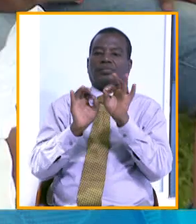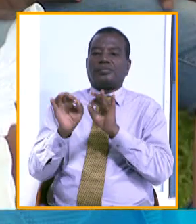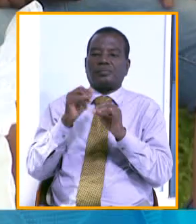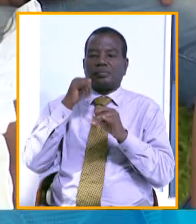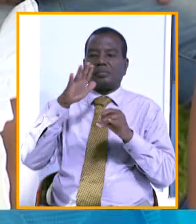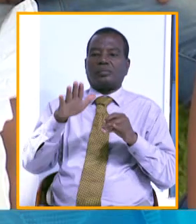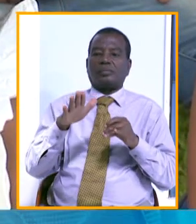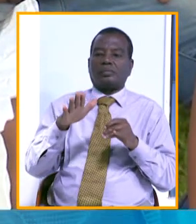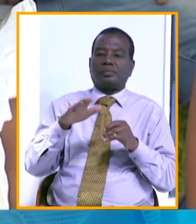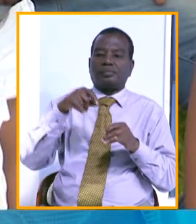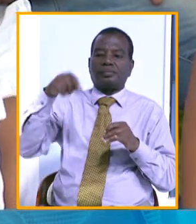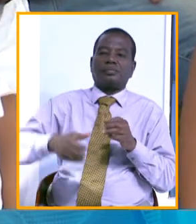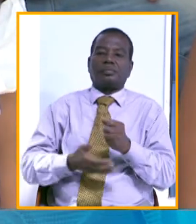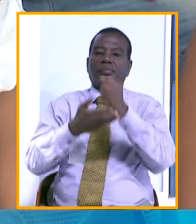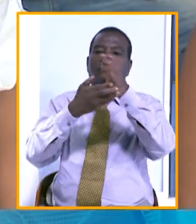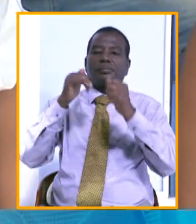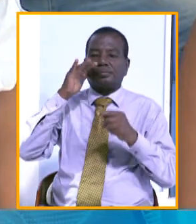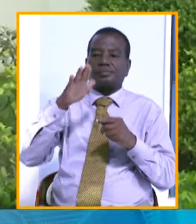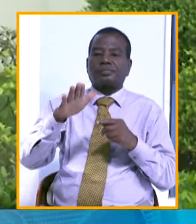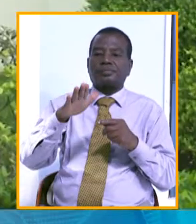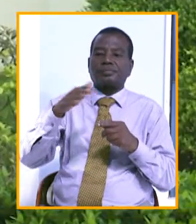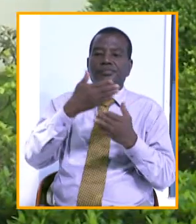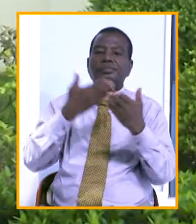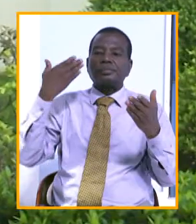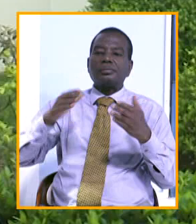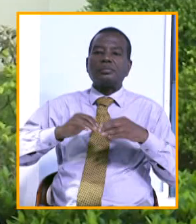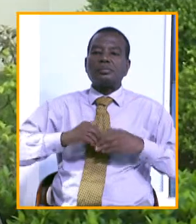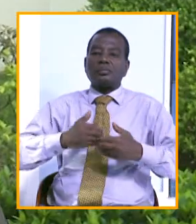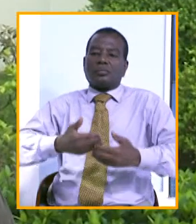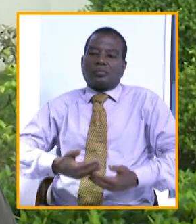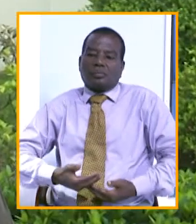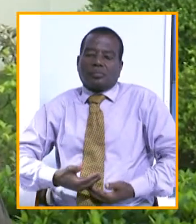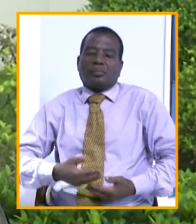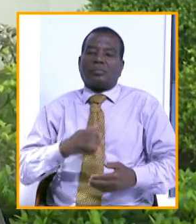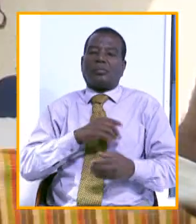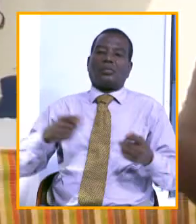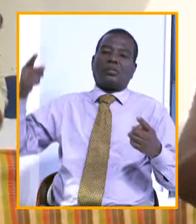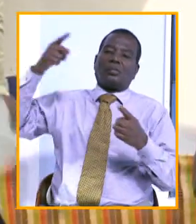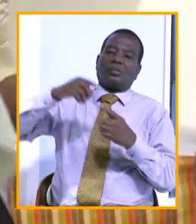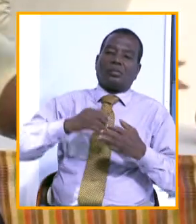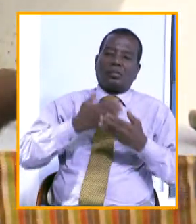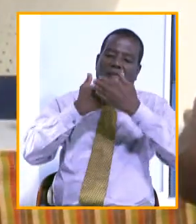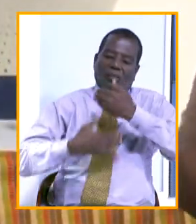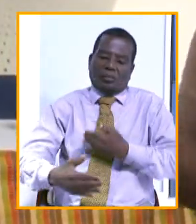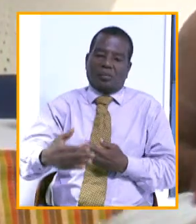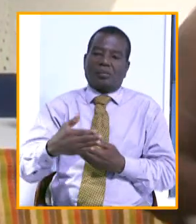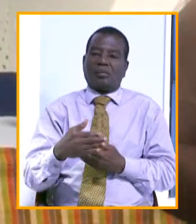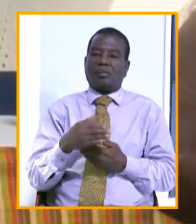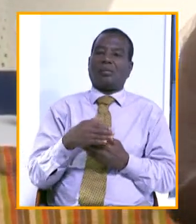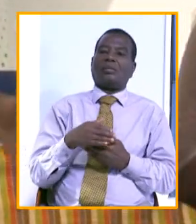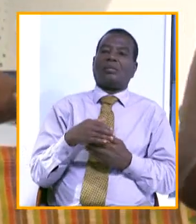femme. Il faut soutenir la femme avant la grossesse, pendant la grossesse, jusqu'à l'accouchement. Aoulaba